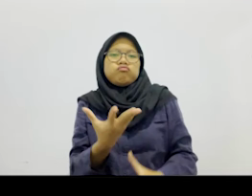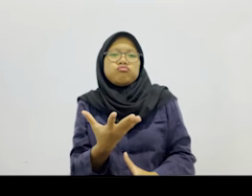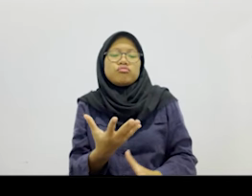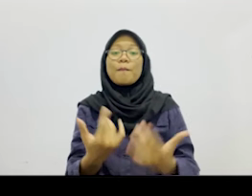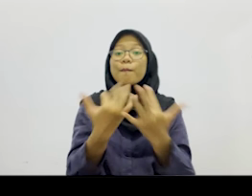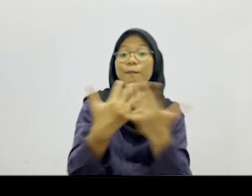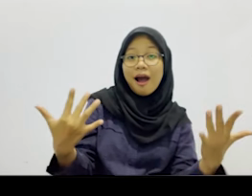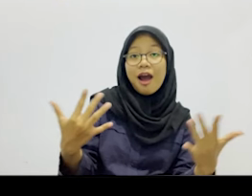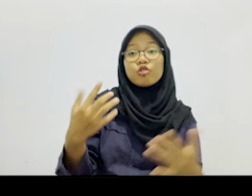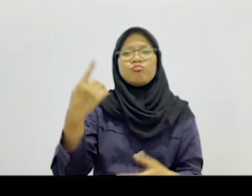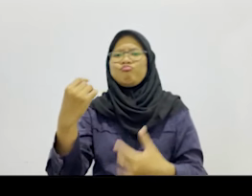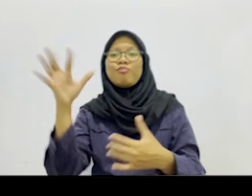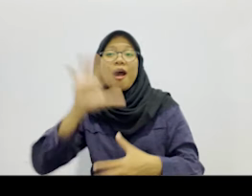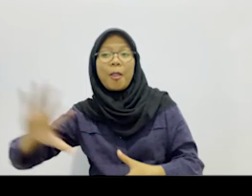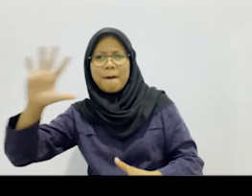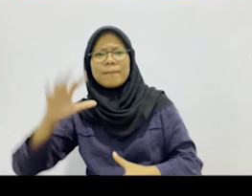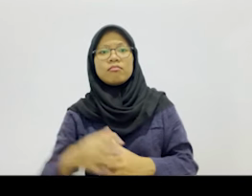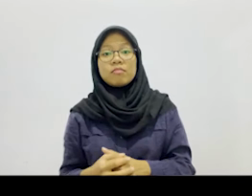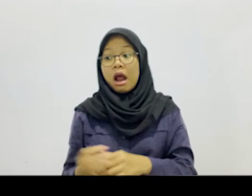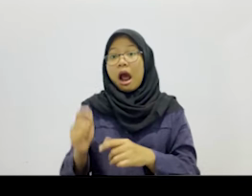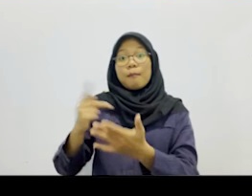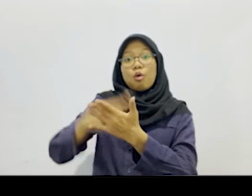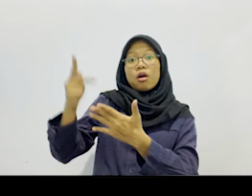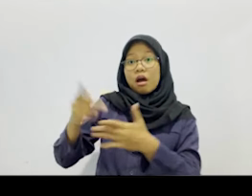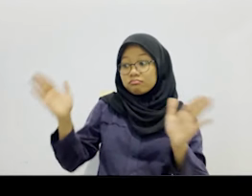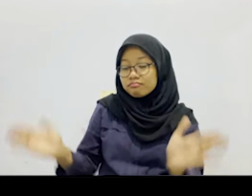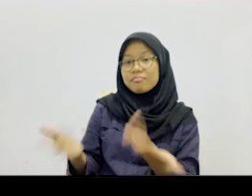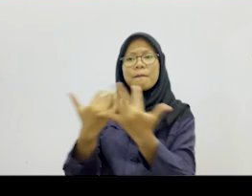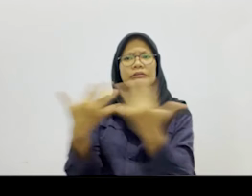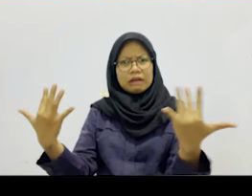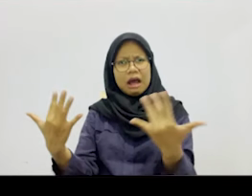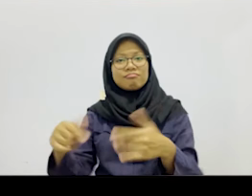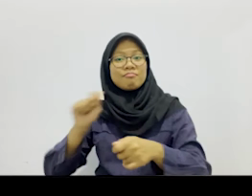Tentu saja dengan tetap berkoordinasi dengan pihak pemerintah desa.